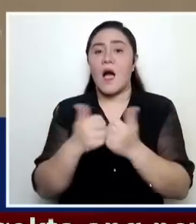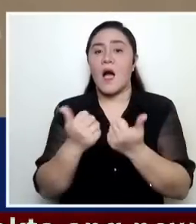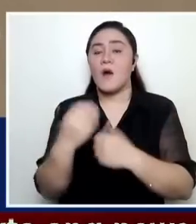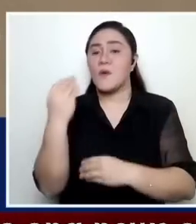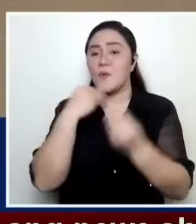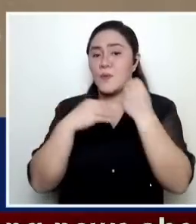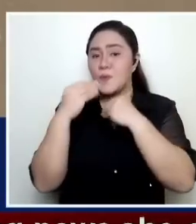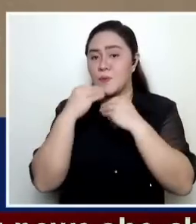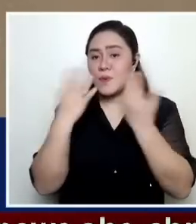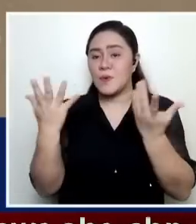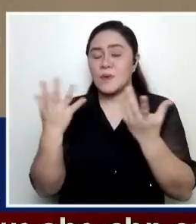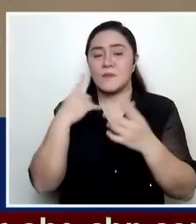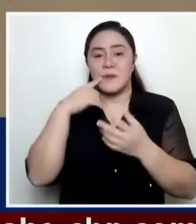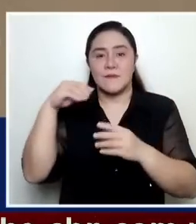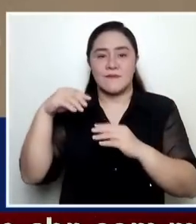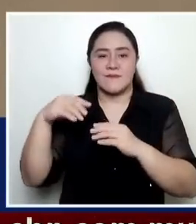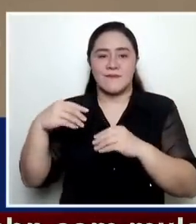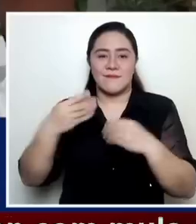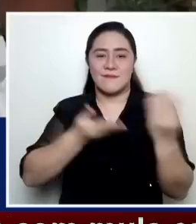sa mga evacuees?